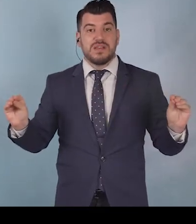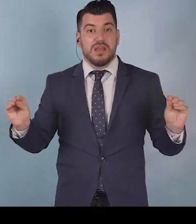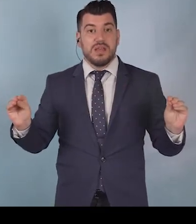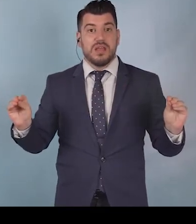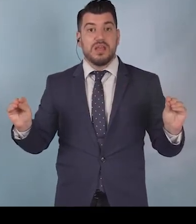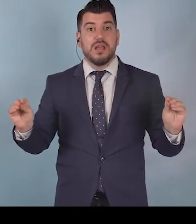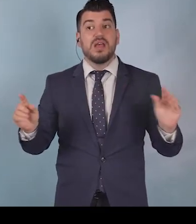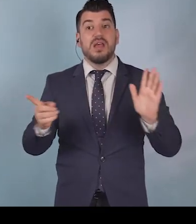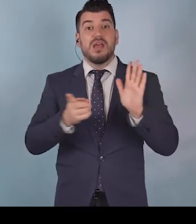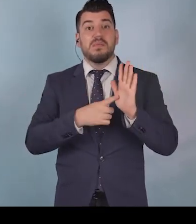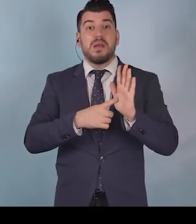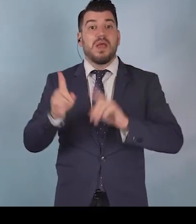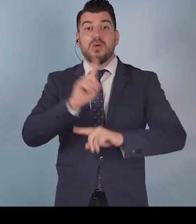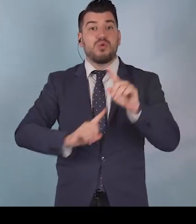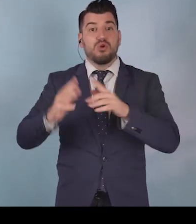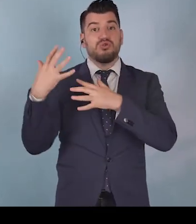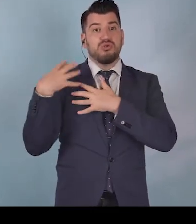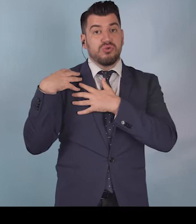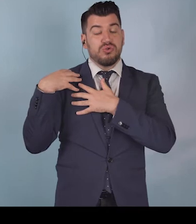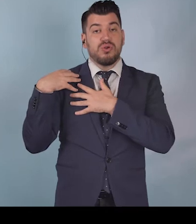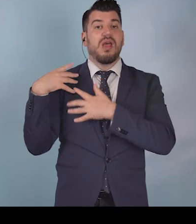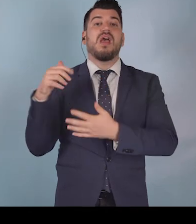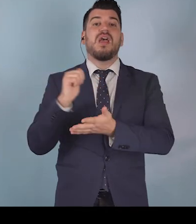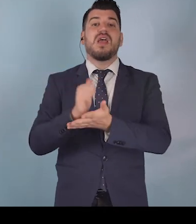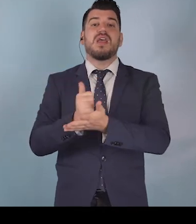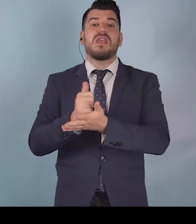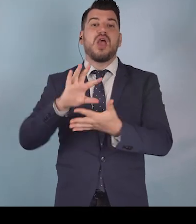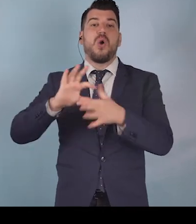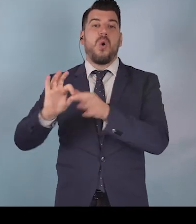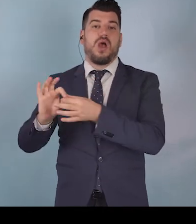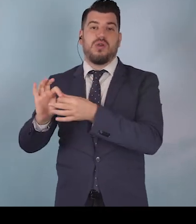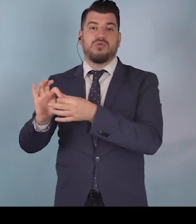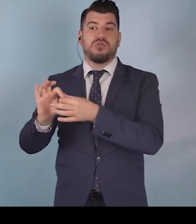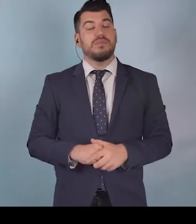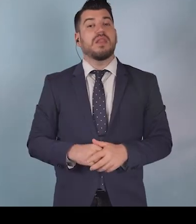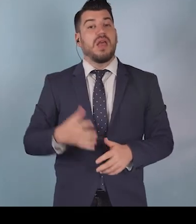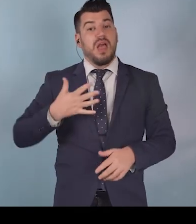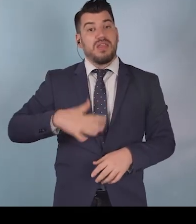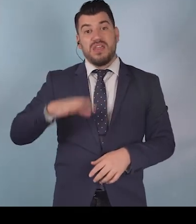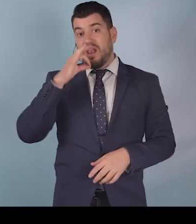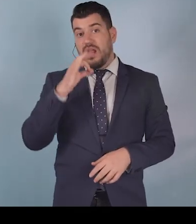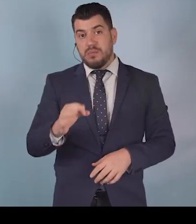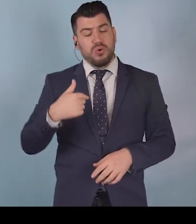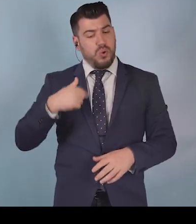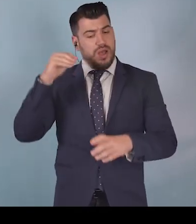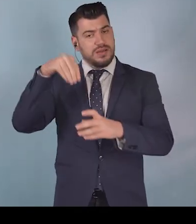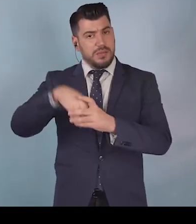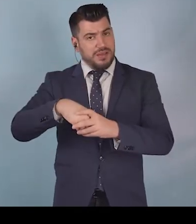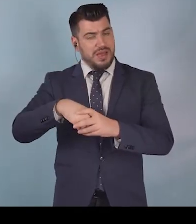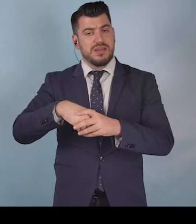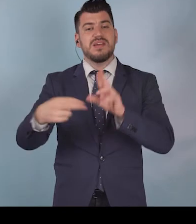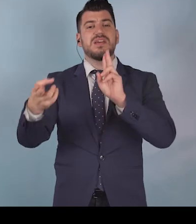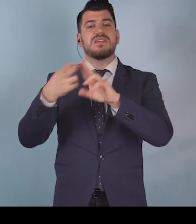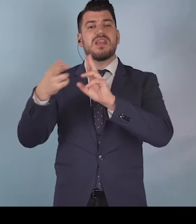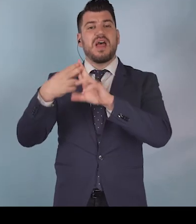οι οποίες μπορούν να φέρουν και την εμπειρία και τις γνώσεις. Είχα συμμετάσχει στην αρχή και σε συνεντήσεις με την